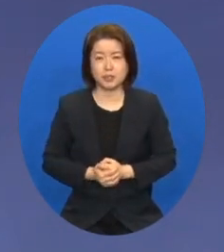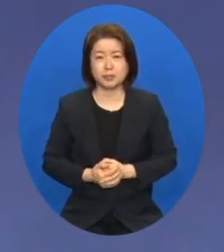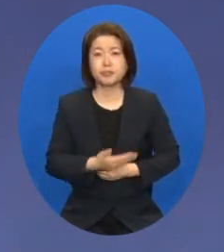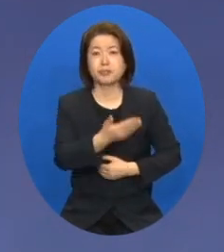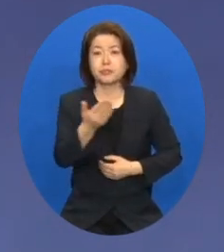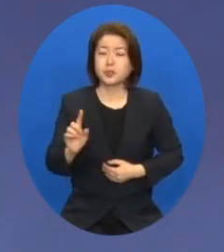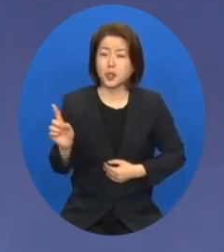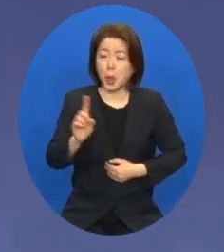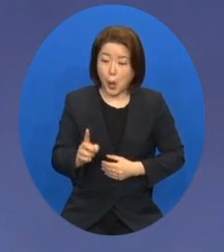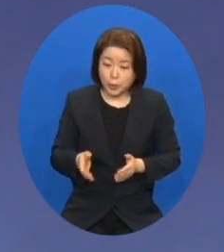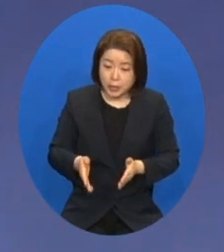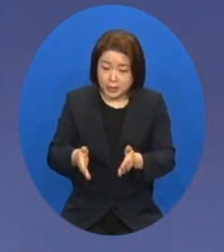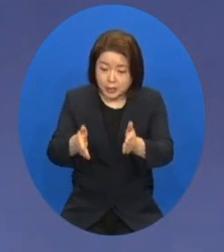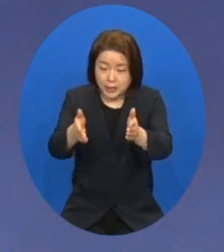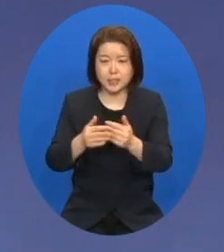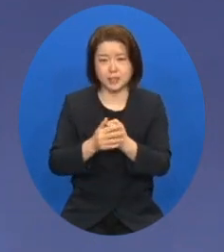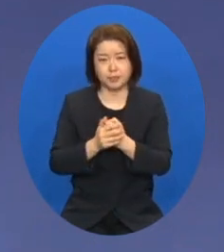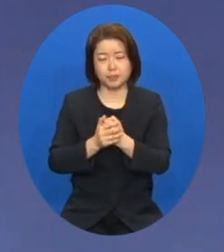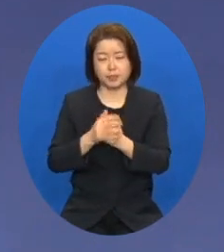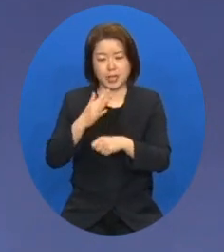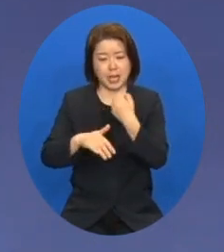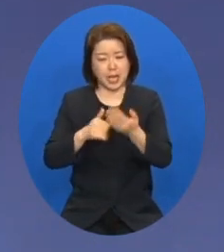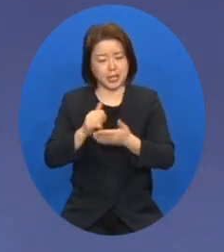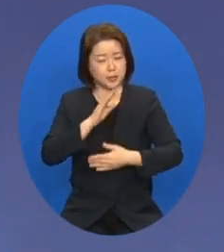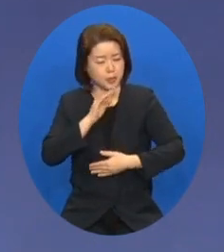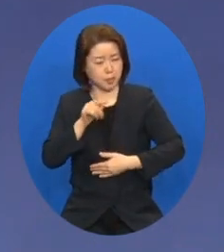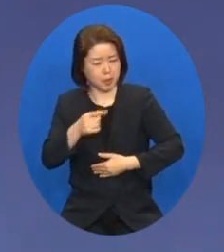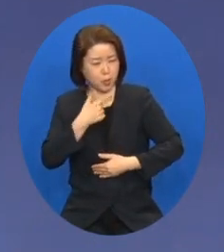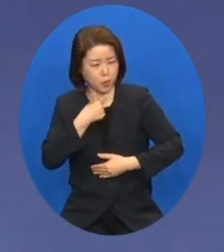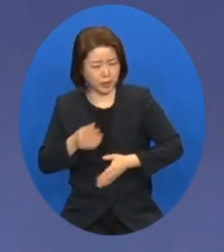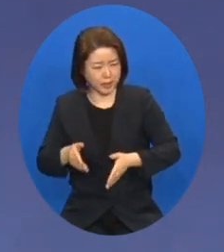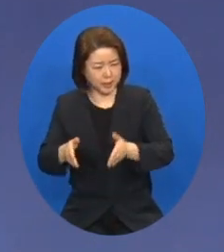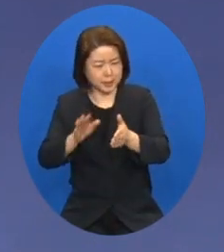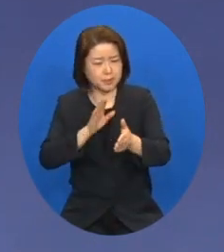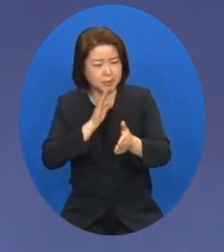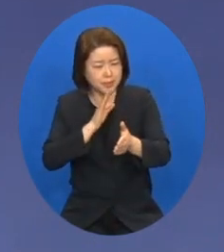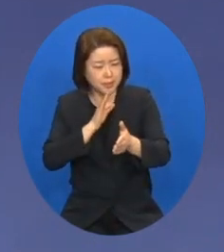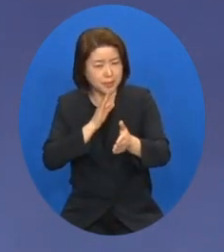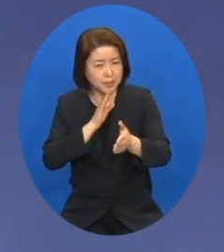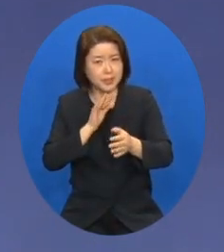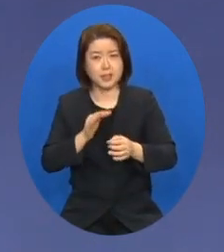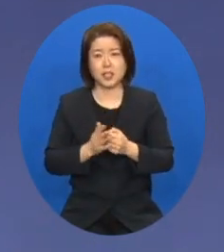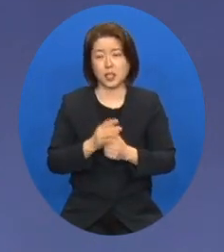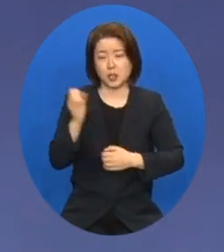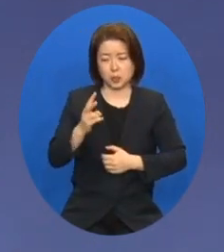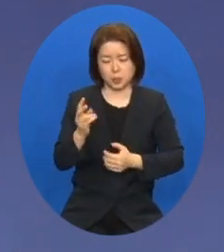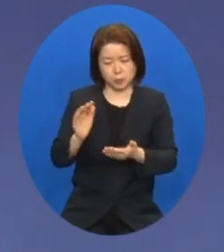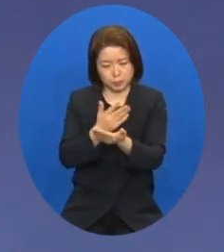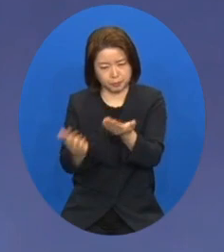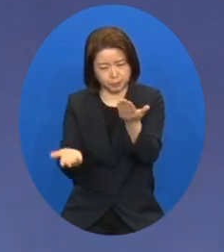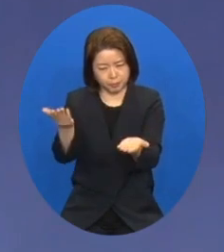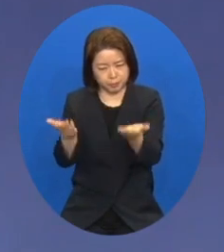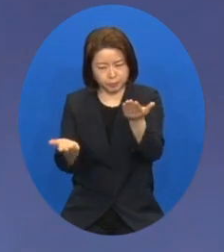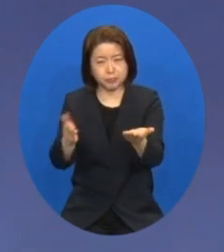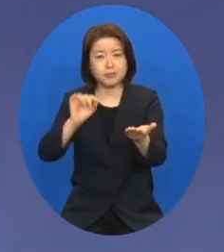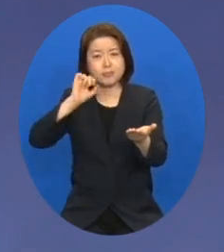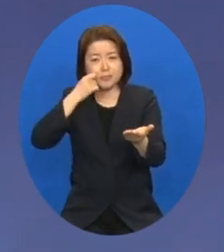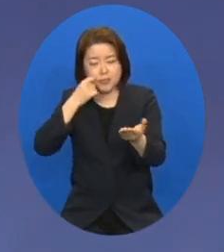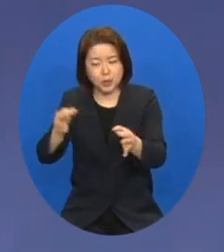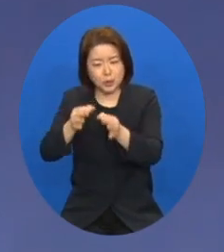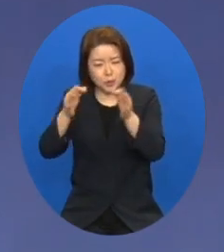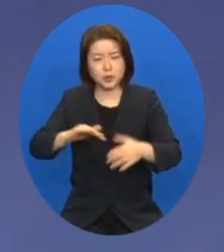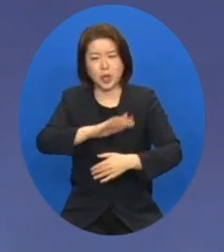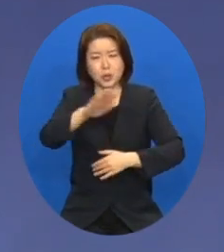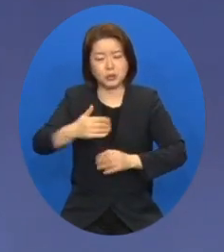여러분 어떤 길이 하나님이 정말 원하는 길가 분별하기가 어려운 순간에 우리에게는